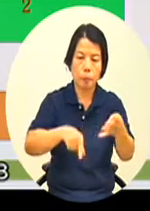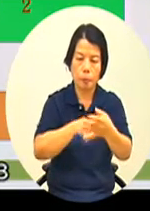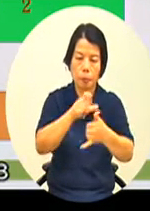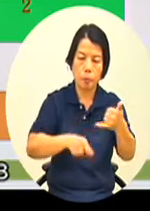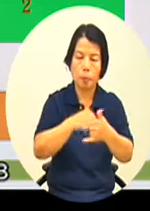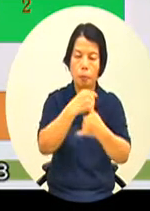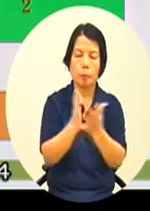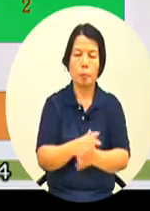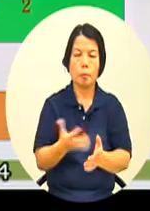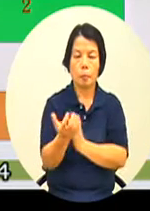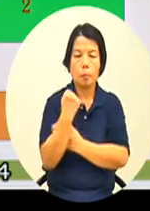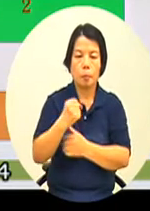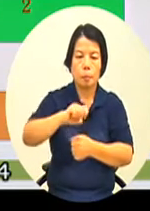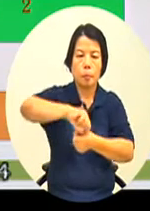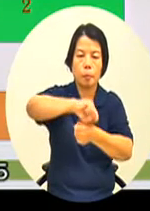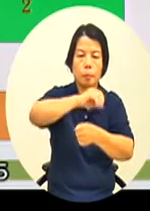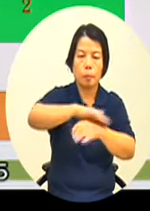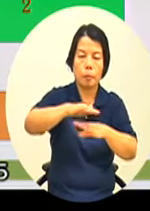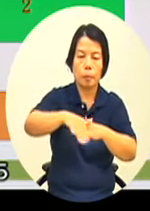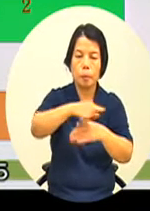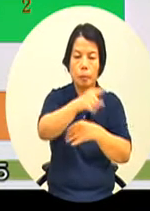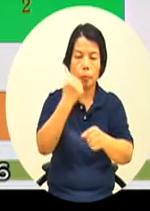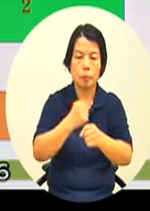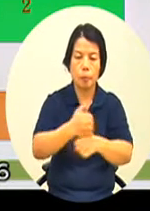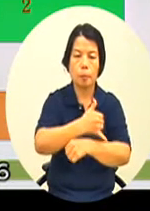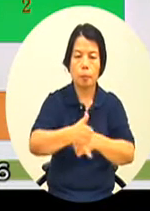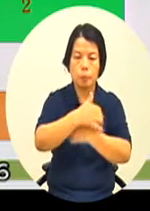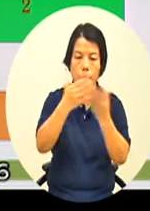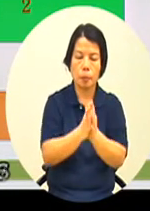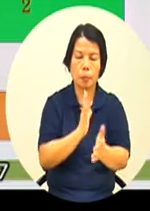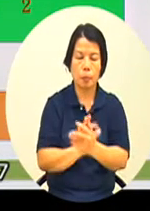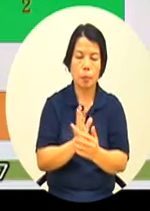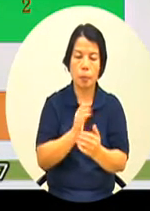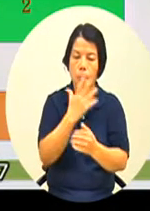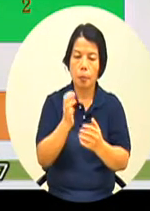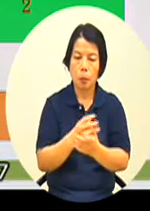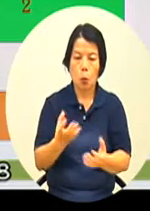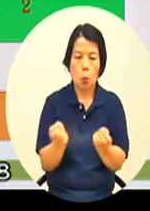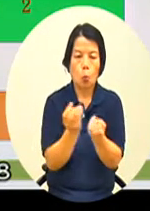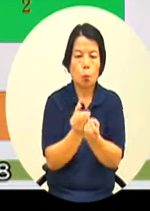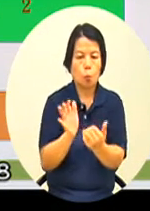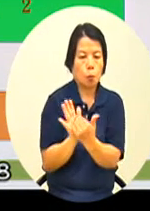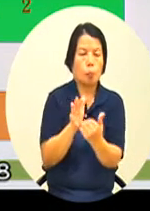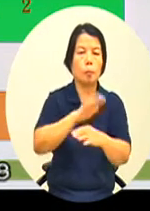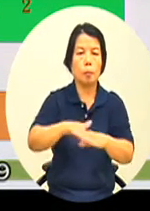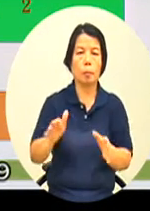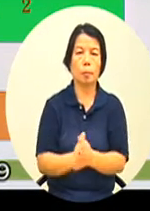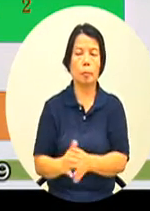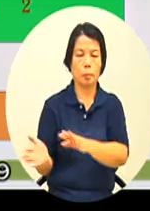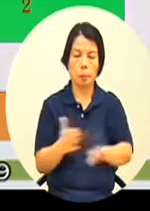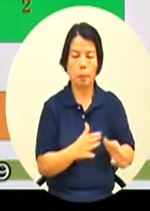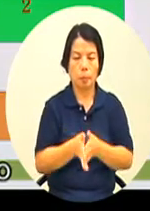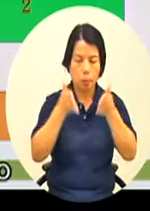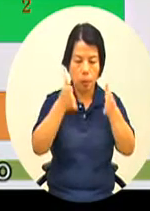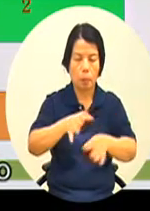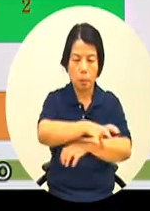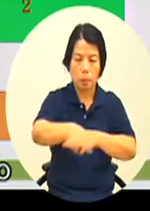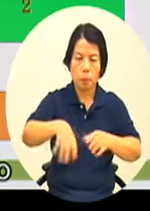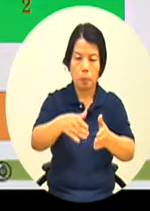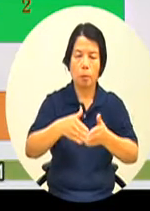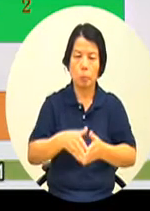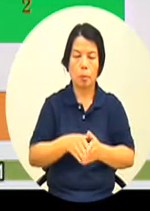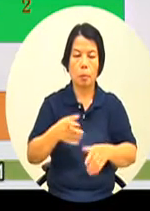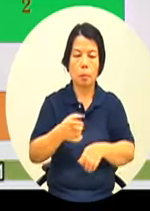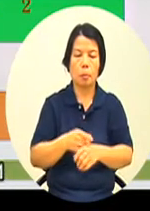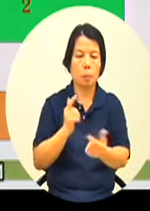们强化员工应变的能力，我们办理各项的维护先导。另外，针对与环境的特性，定期来